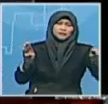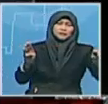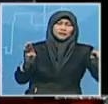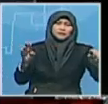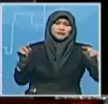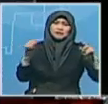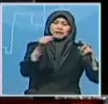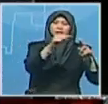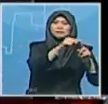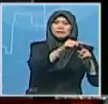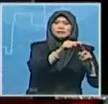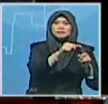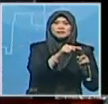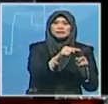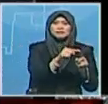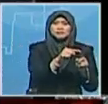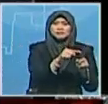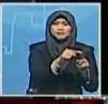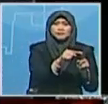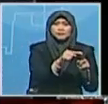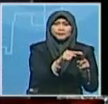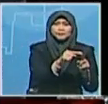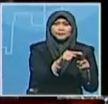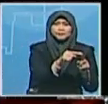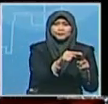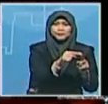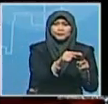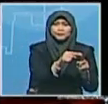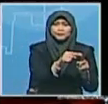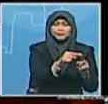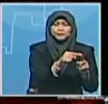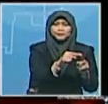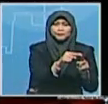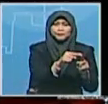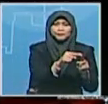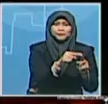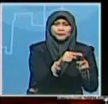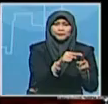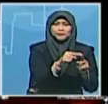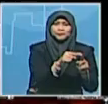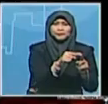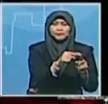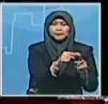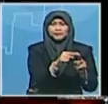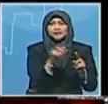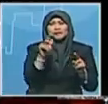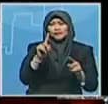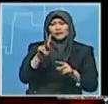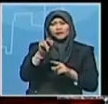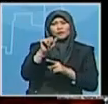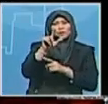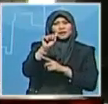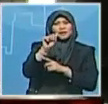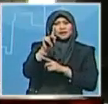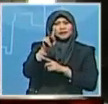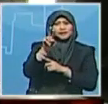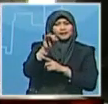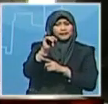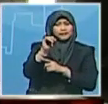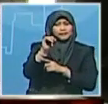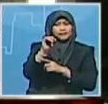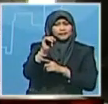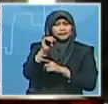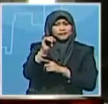bawah ni, apa nama? Bentong. Bukan. Di Kuala Kerai. Di Kuala